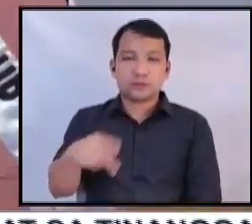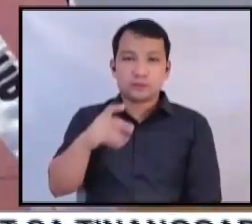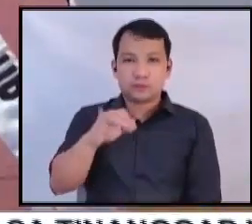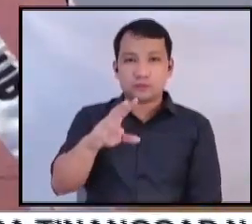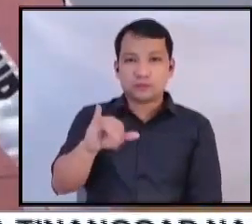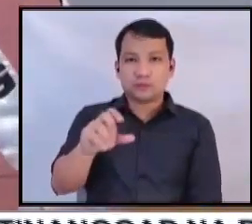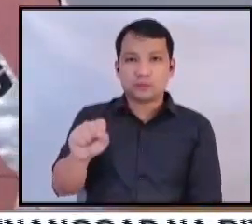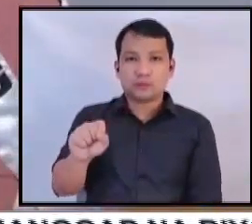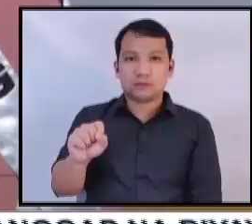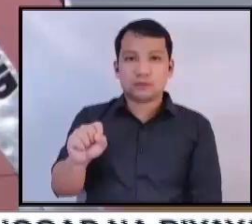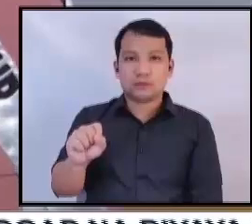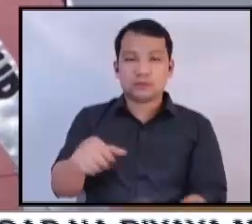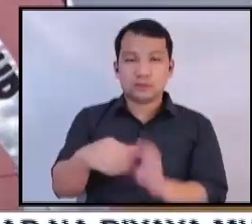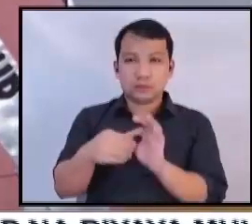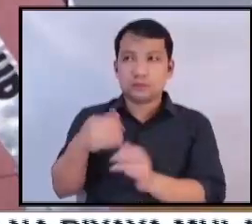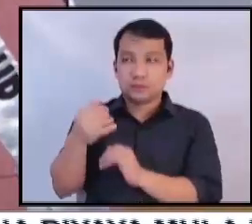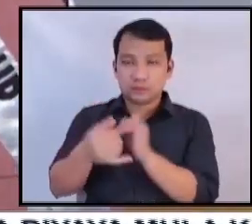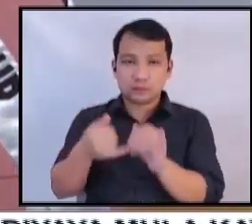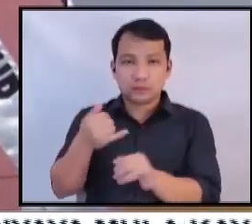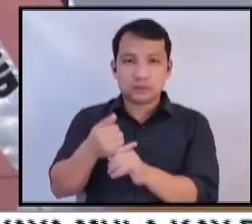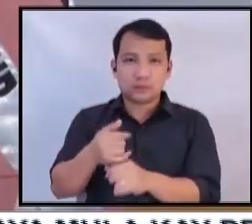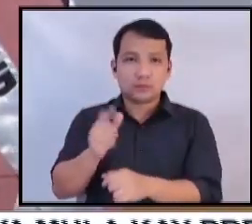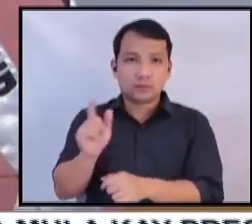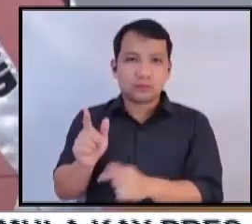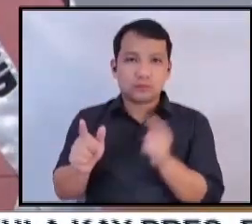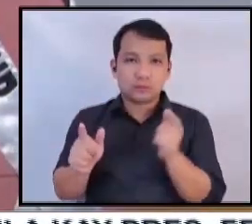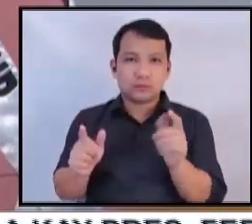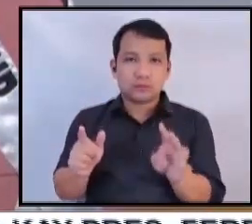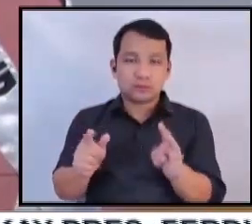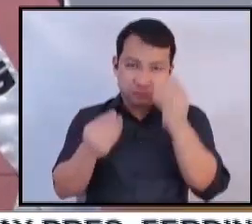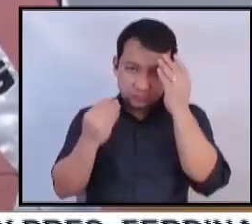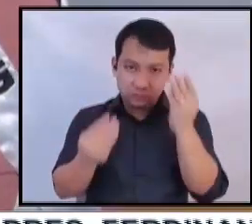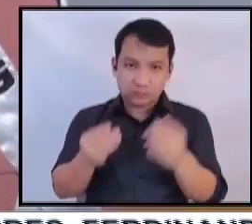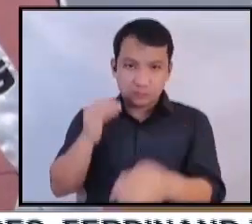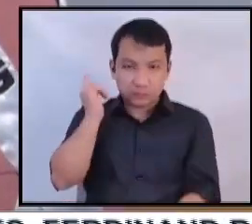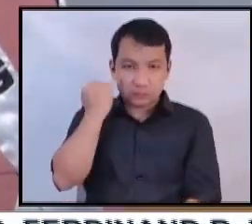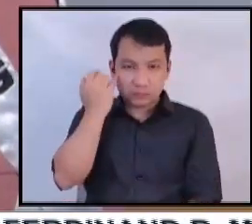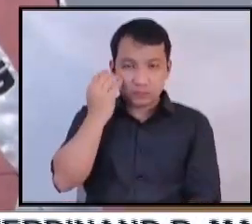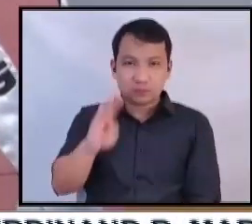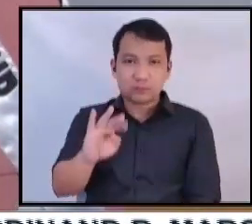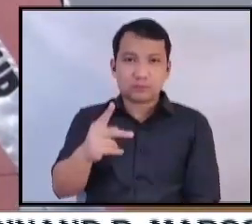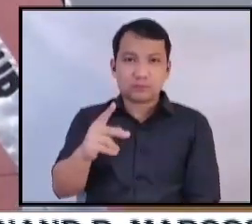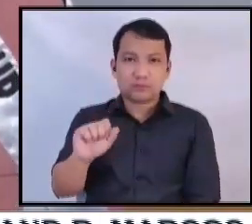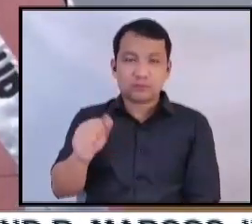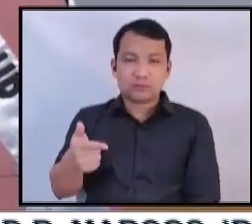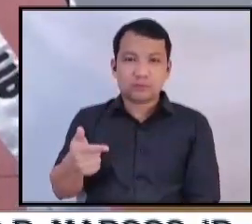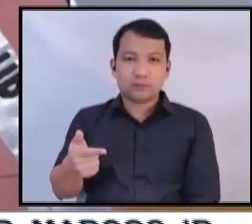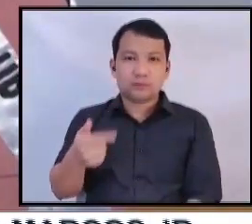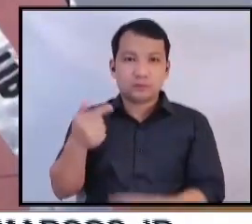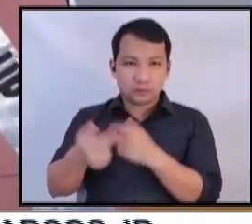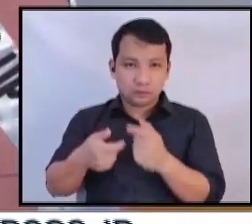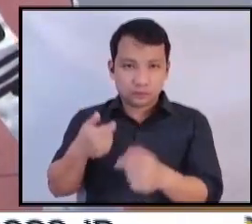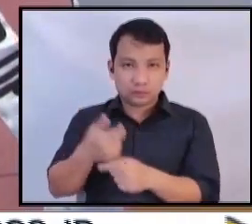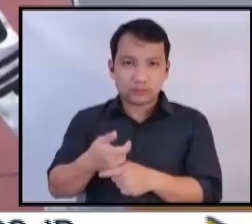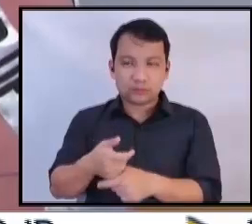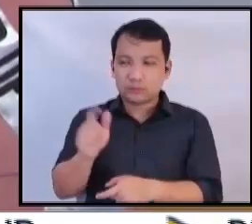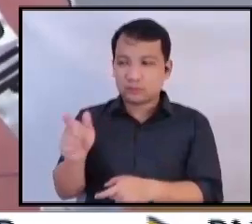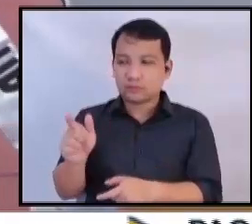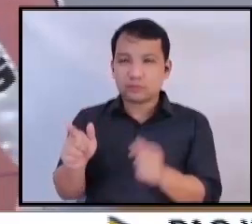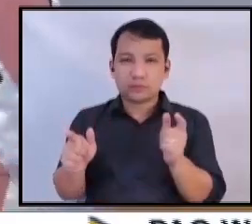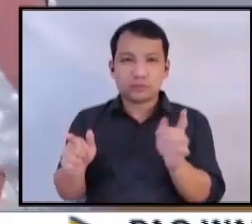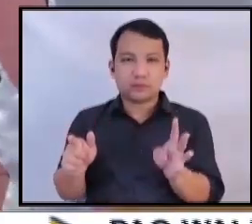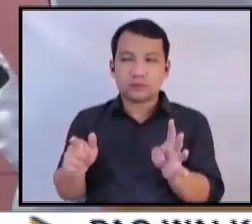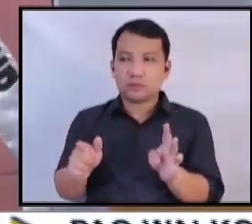Pilipinas International 2024. Jasmine Bungay, Binibining Pilipinas Globe 2024. At si Doc